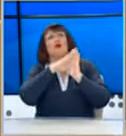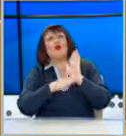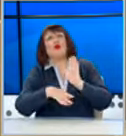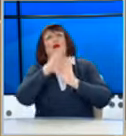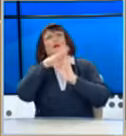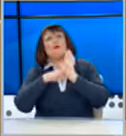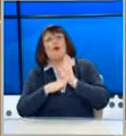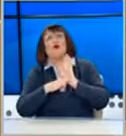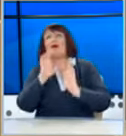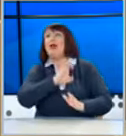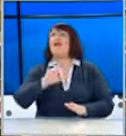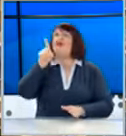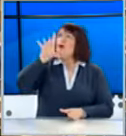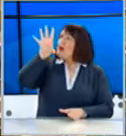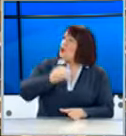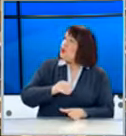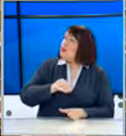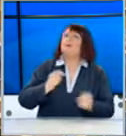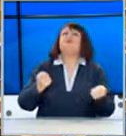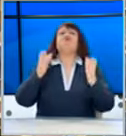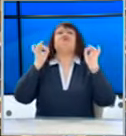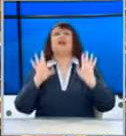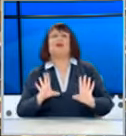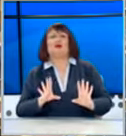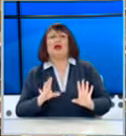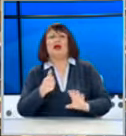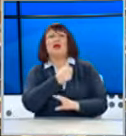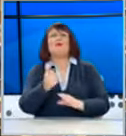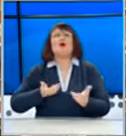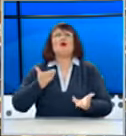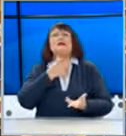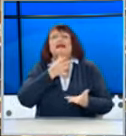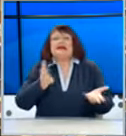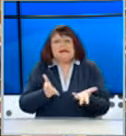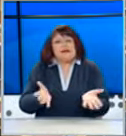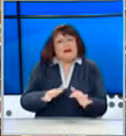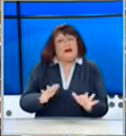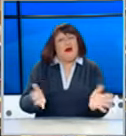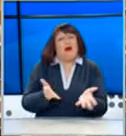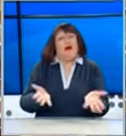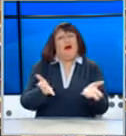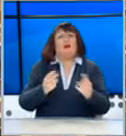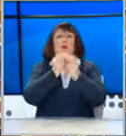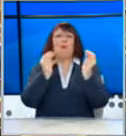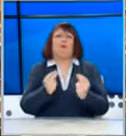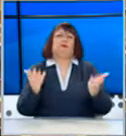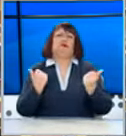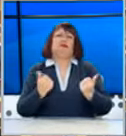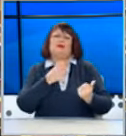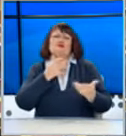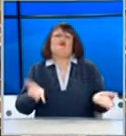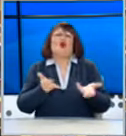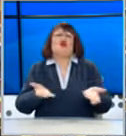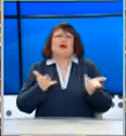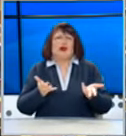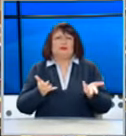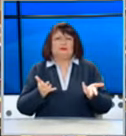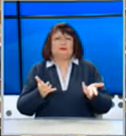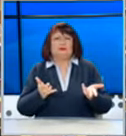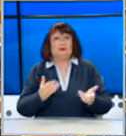υλοποιούν άλλα ευρωπαϊκά κράτη, παρά μόνο προτείνεται μπαλώματα χωρίς αποτέλεσμα. Ή μήπως